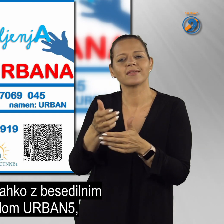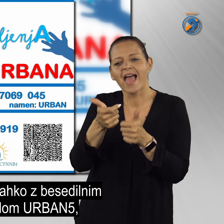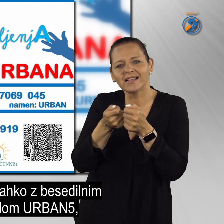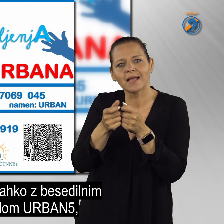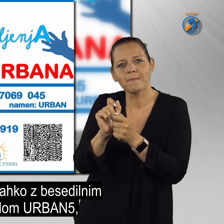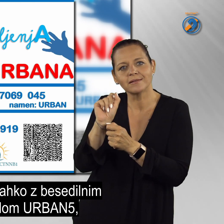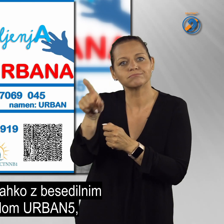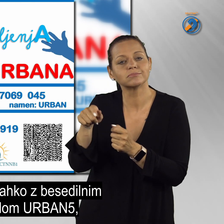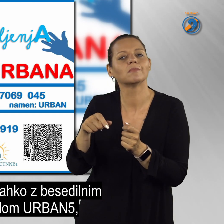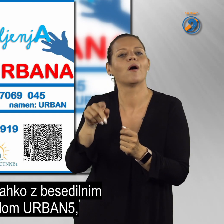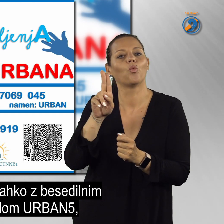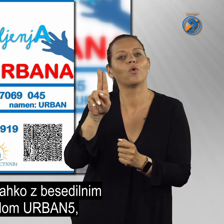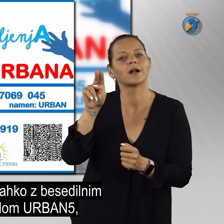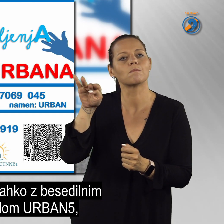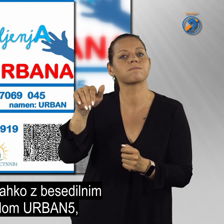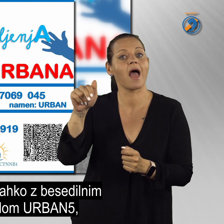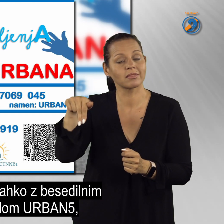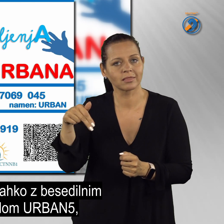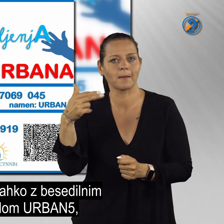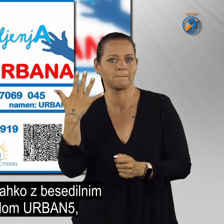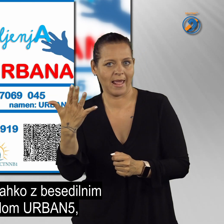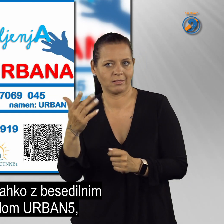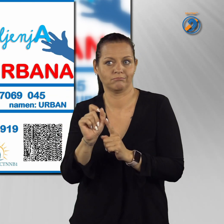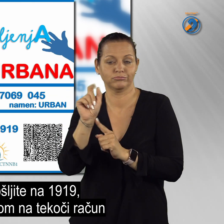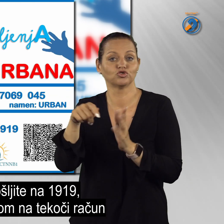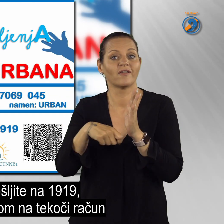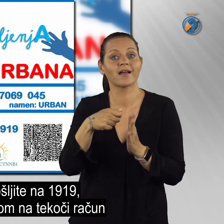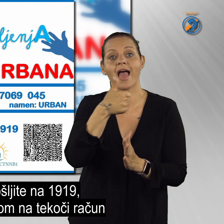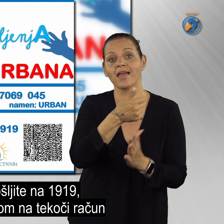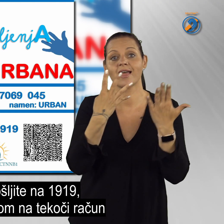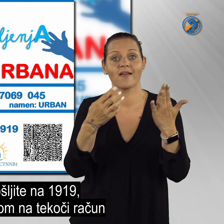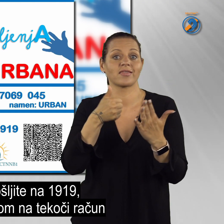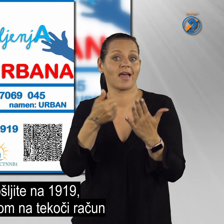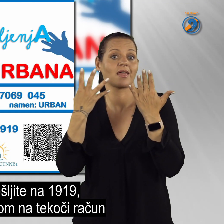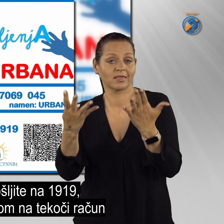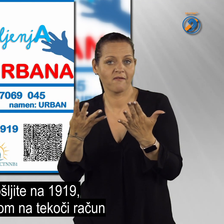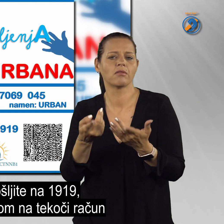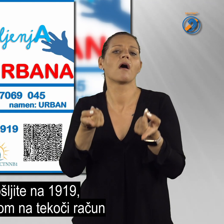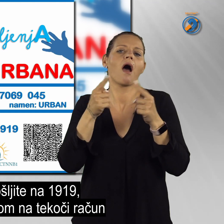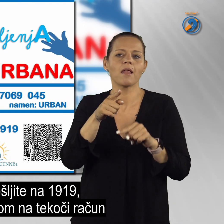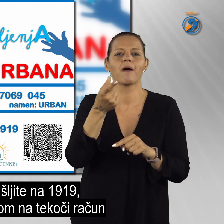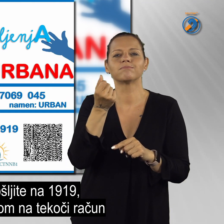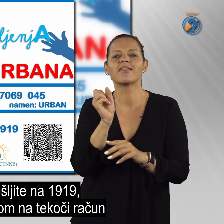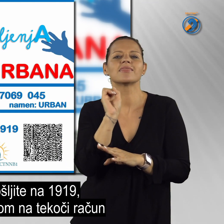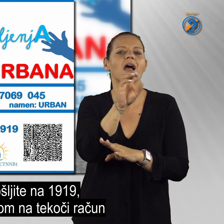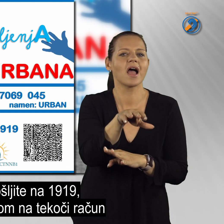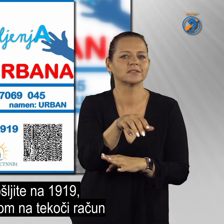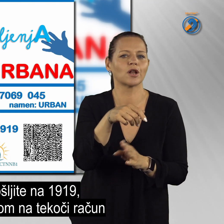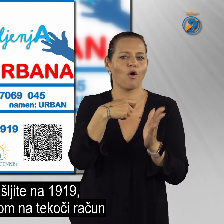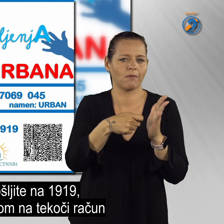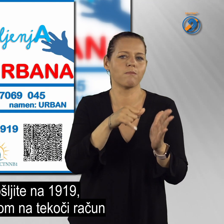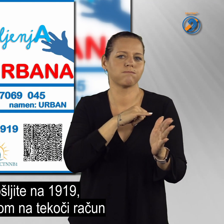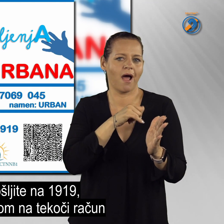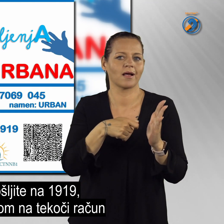Pomagate lahko z besedilnim sporočilom Urban 5, ki ga pošljite na 1919 ali